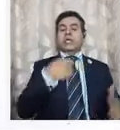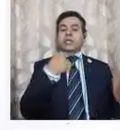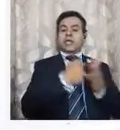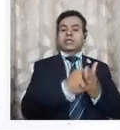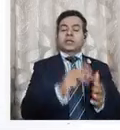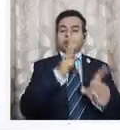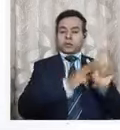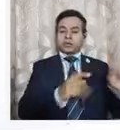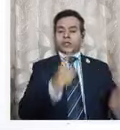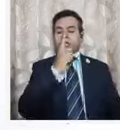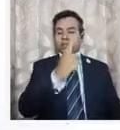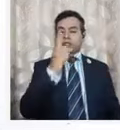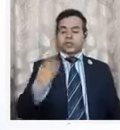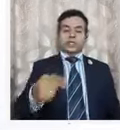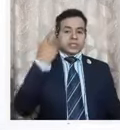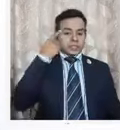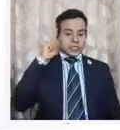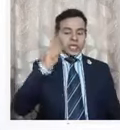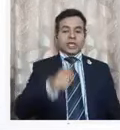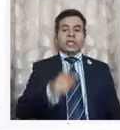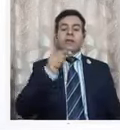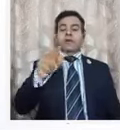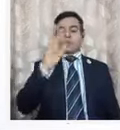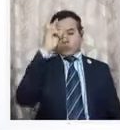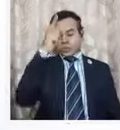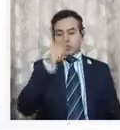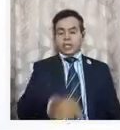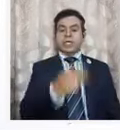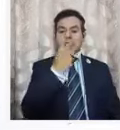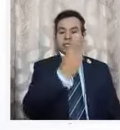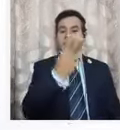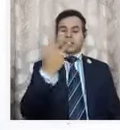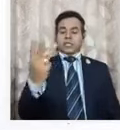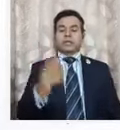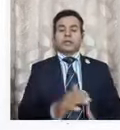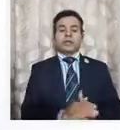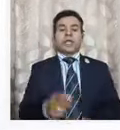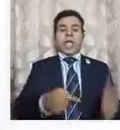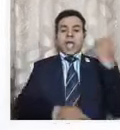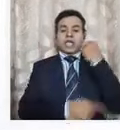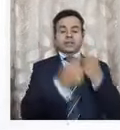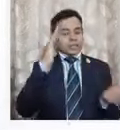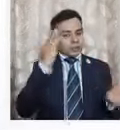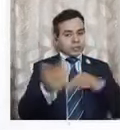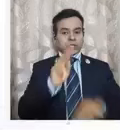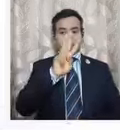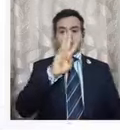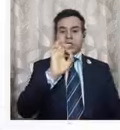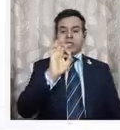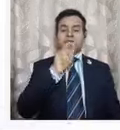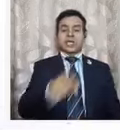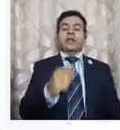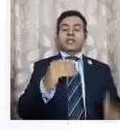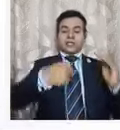খুলনা 5 জন, রাজশাহী এবং ময়মনসিংহে 1 জন করে, সিলেট এবং বরিশালে 3 জন করে।